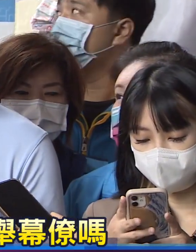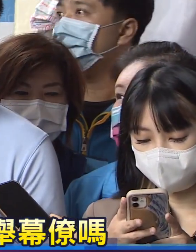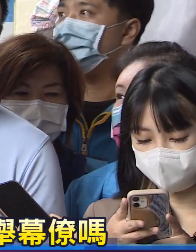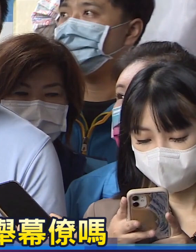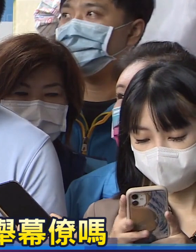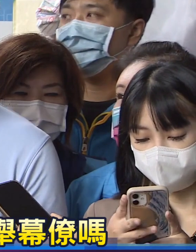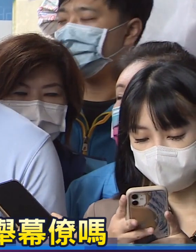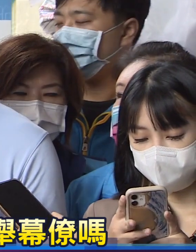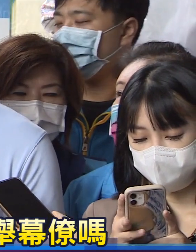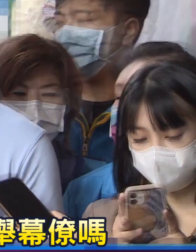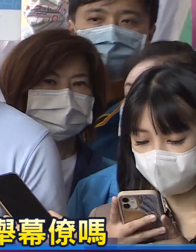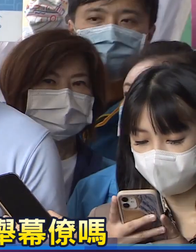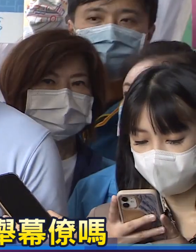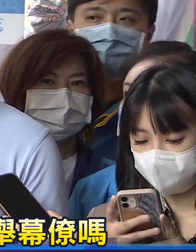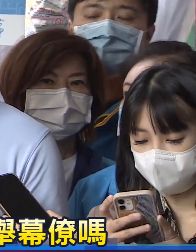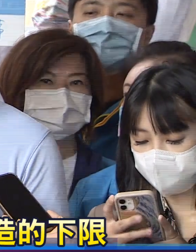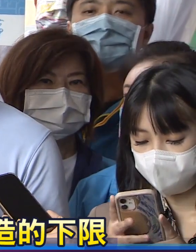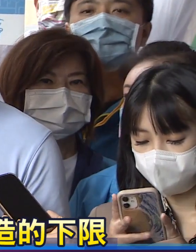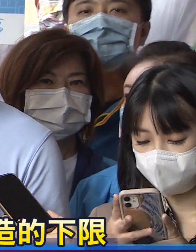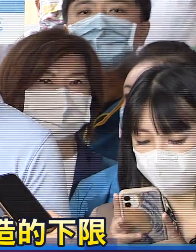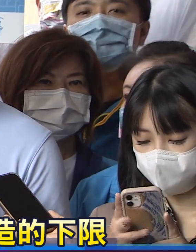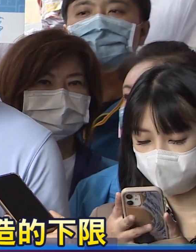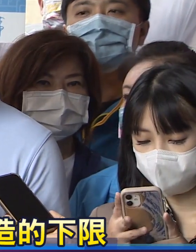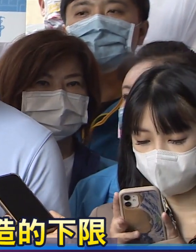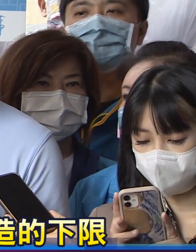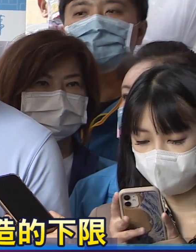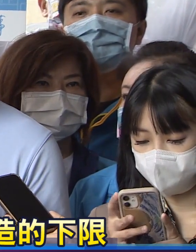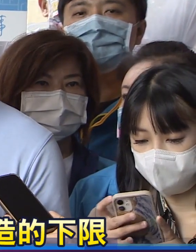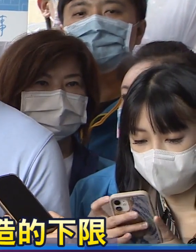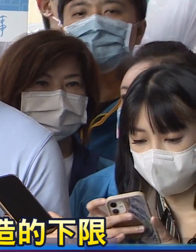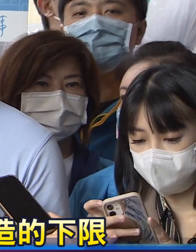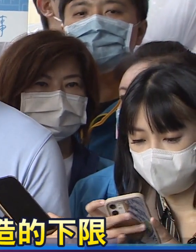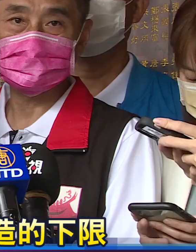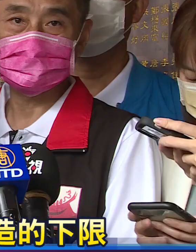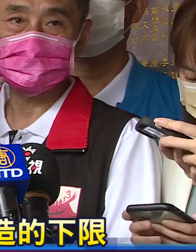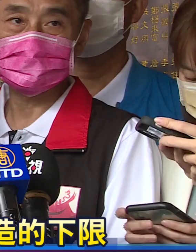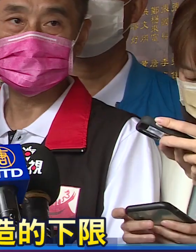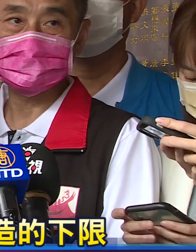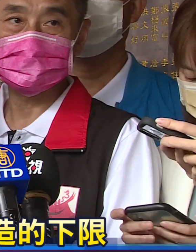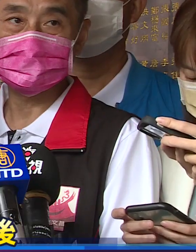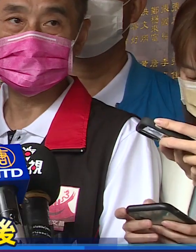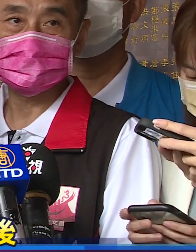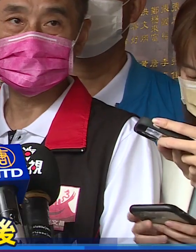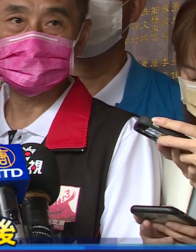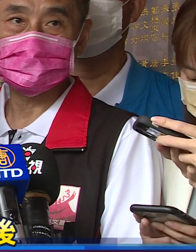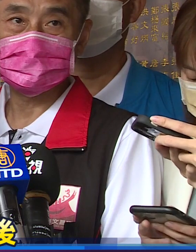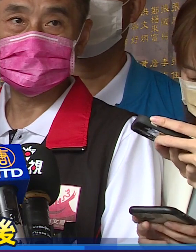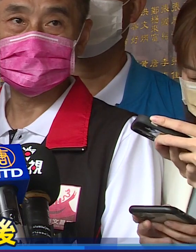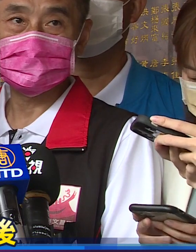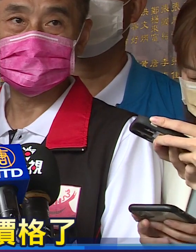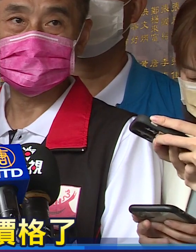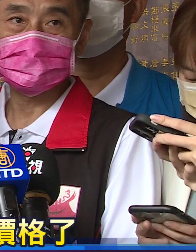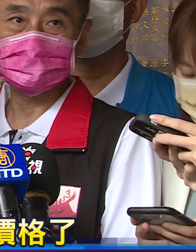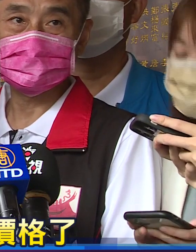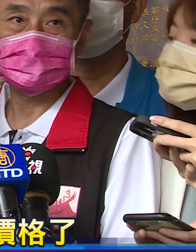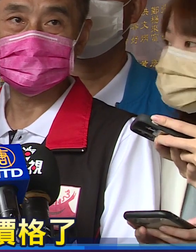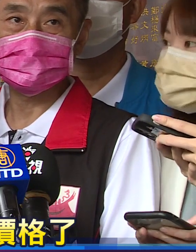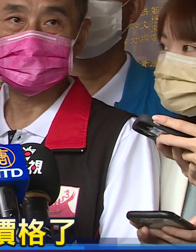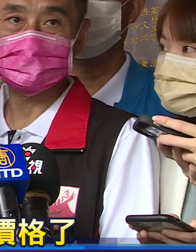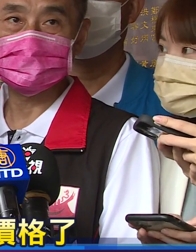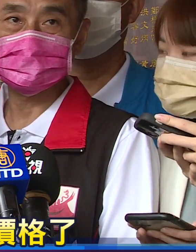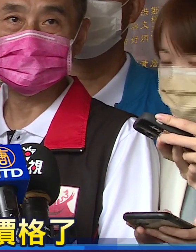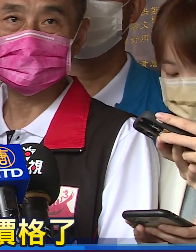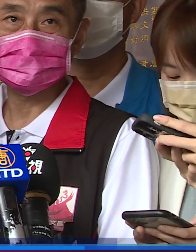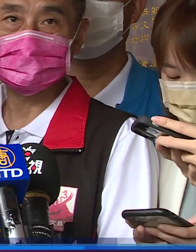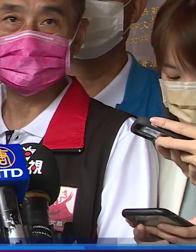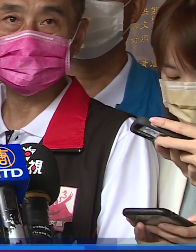的选举幕僚吗？突破了民进党不断的创造的下限。 他们拜访完之后，高端就突然间公布价格